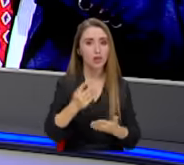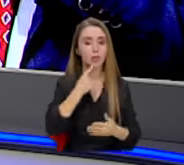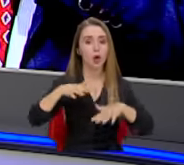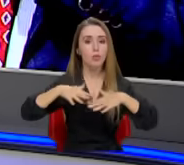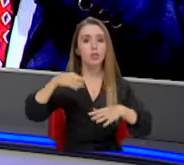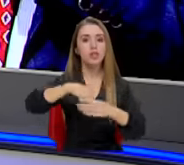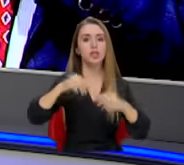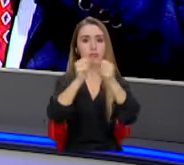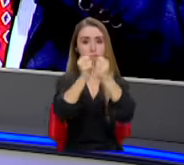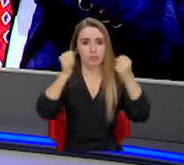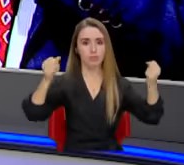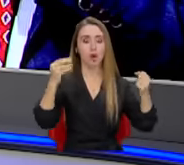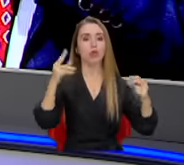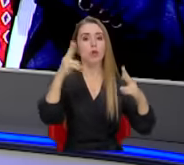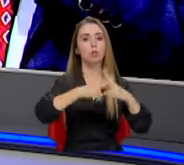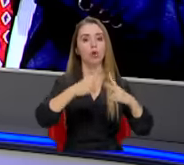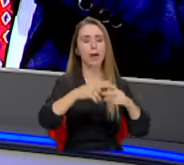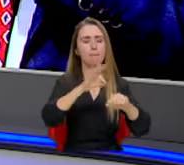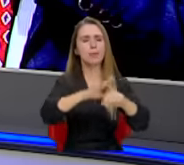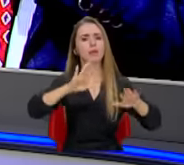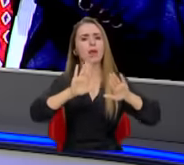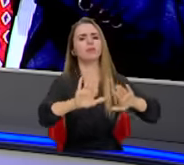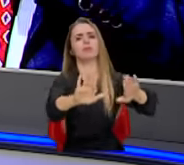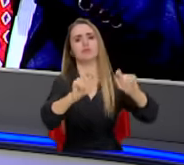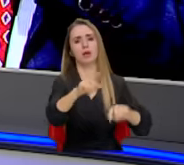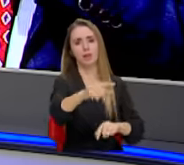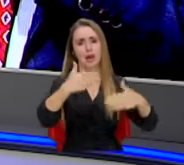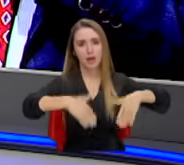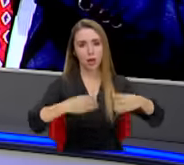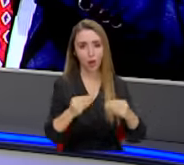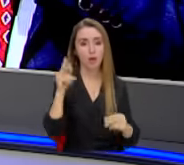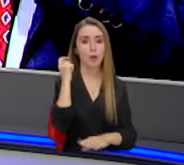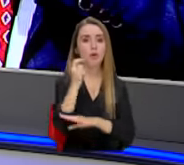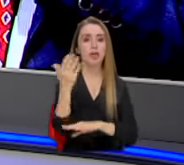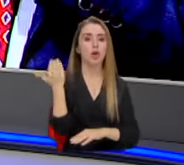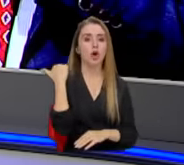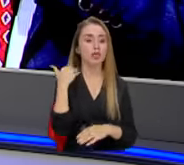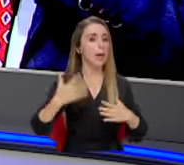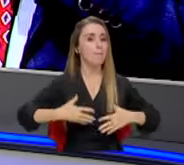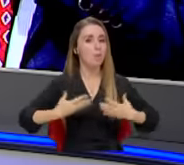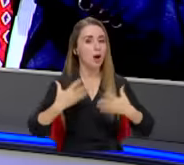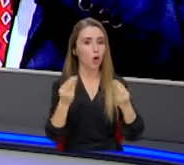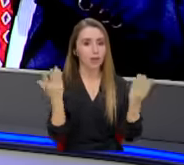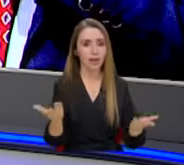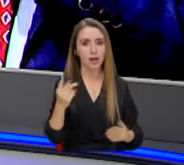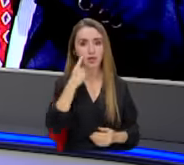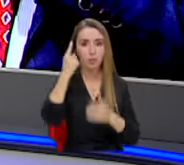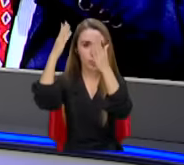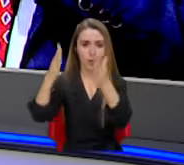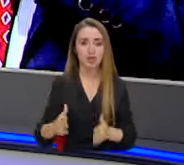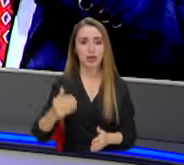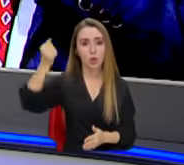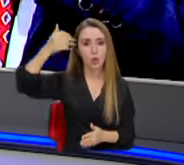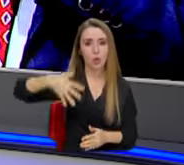için açılan pankarta polisler anında müdahale etti. Miting öncesinde en çok merak edilense Erdoğan'ın